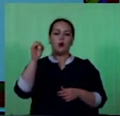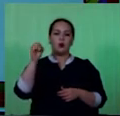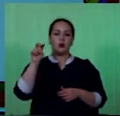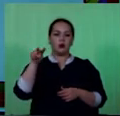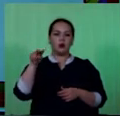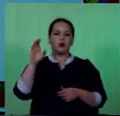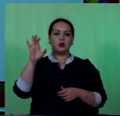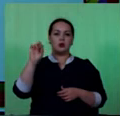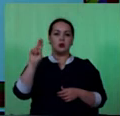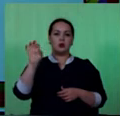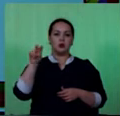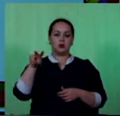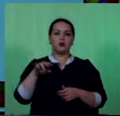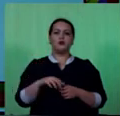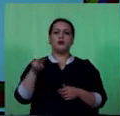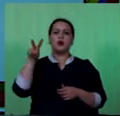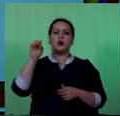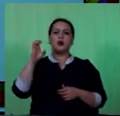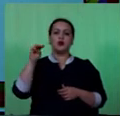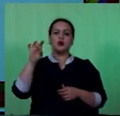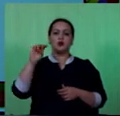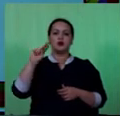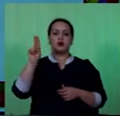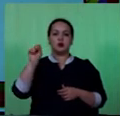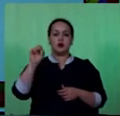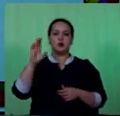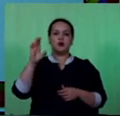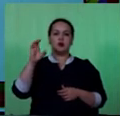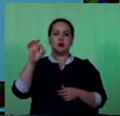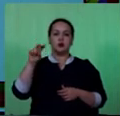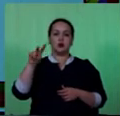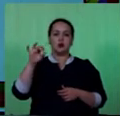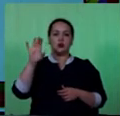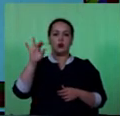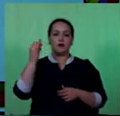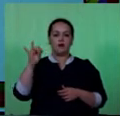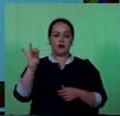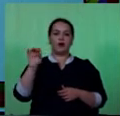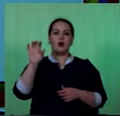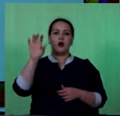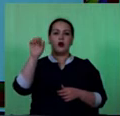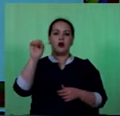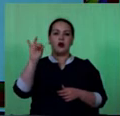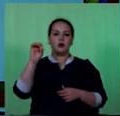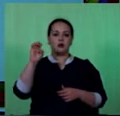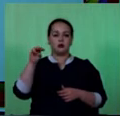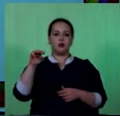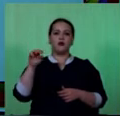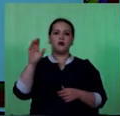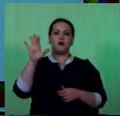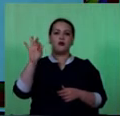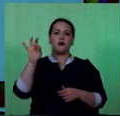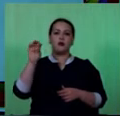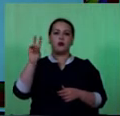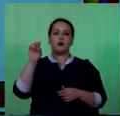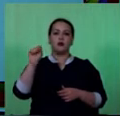повторяю а ласточка соловей журавль и аист б ворона горлинка